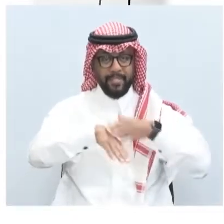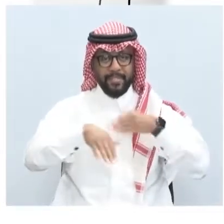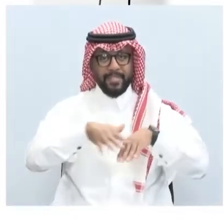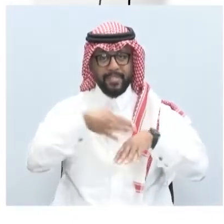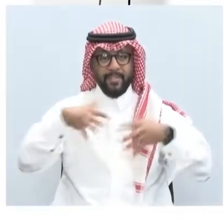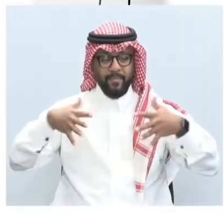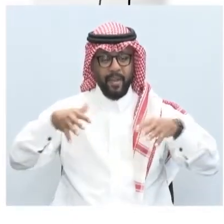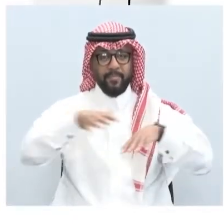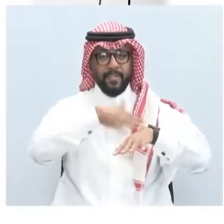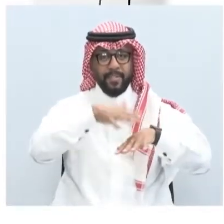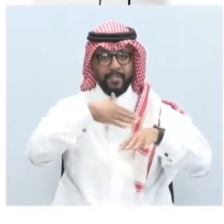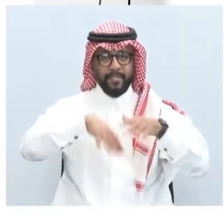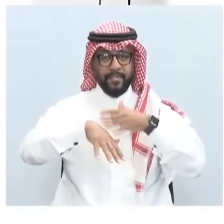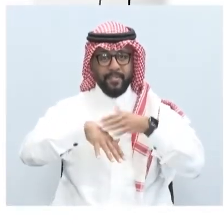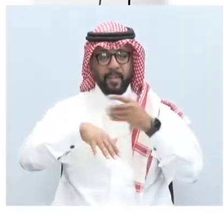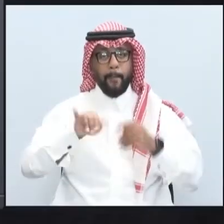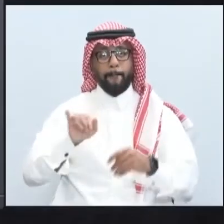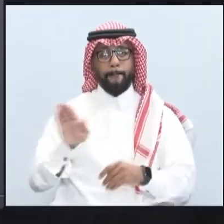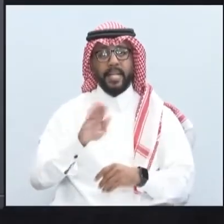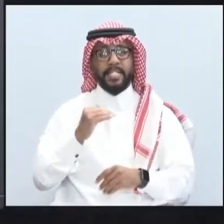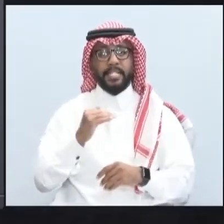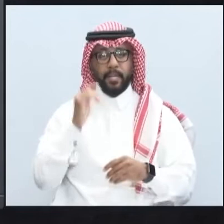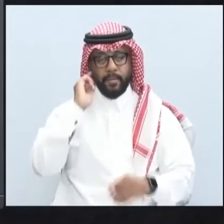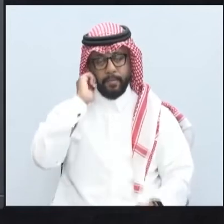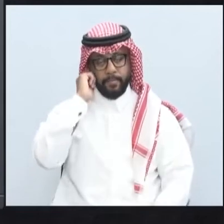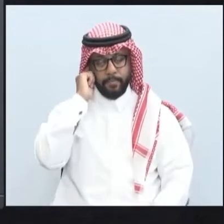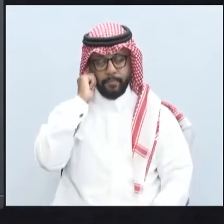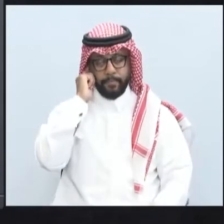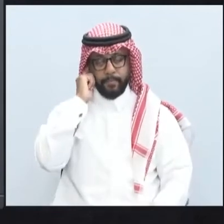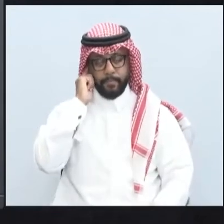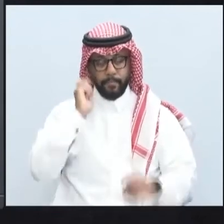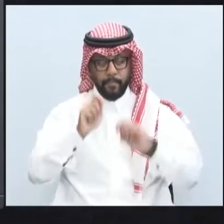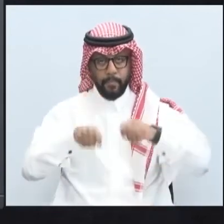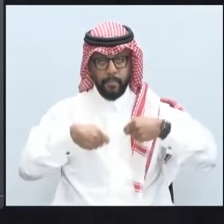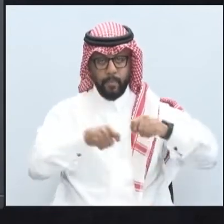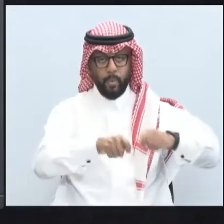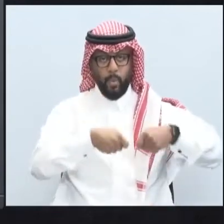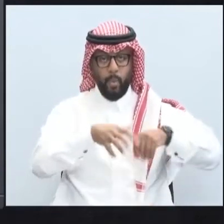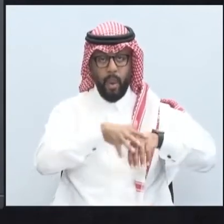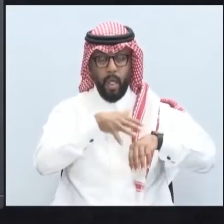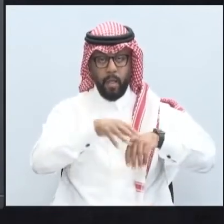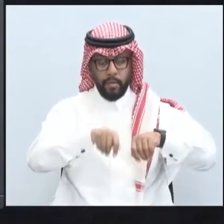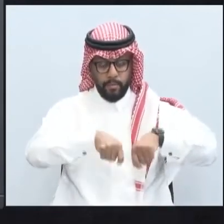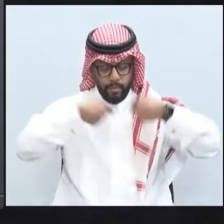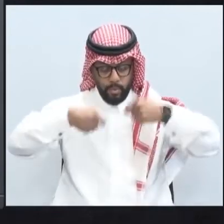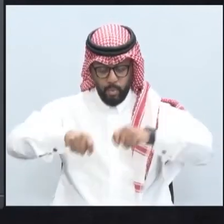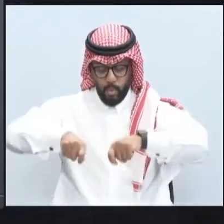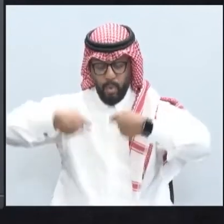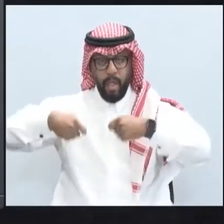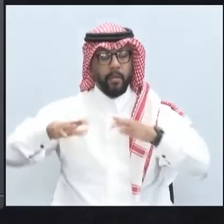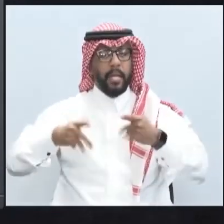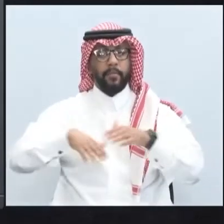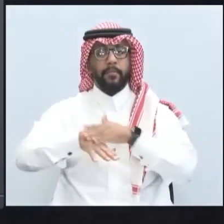والجورب فاذا ما حكم المسح على الخف والجورب